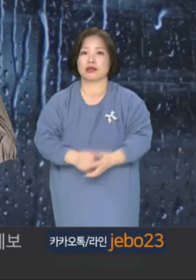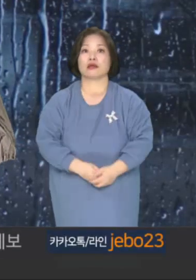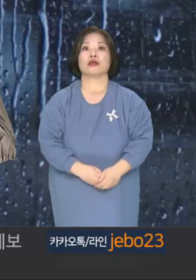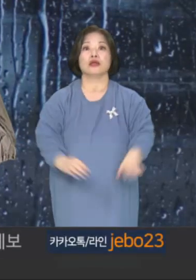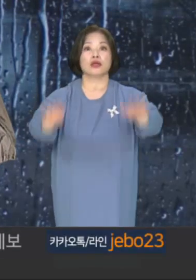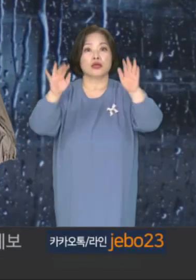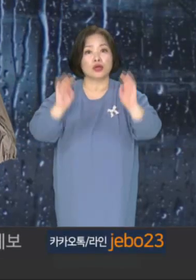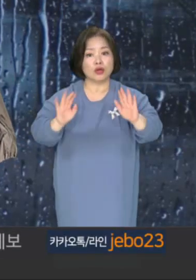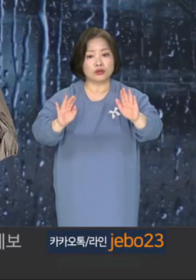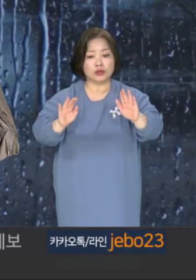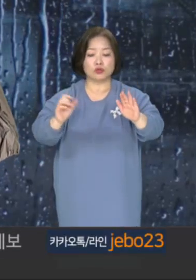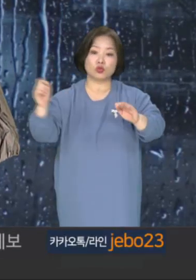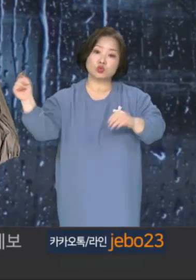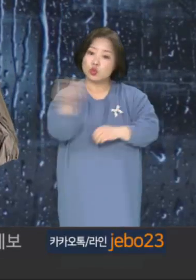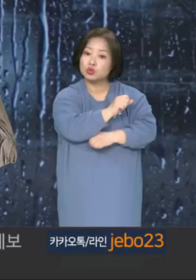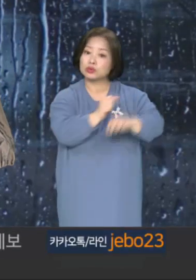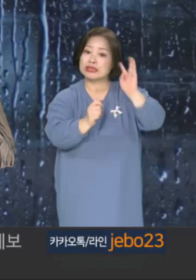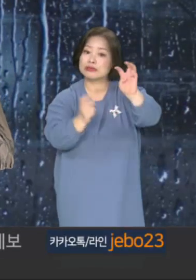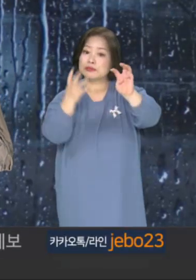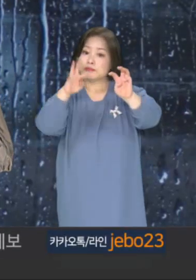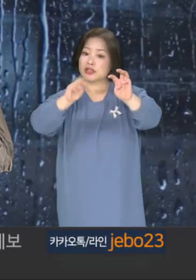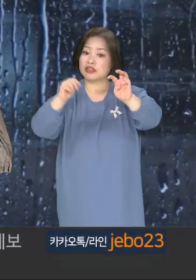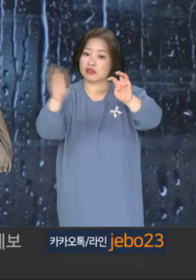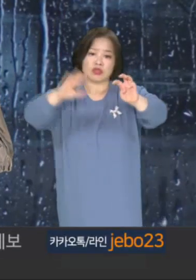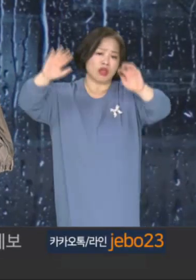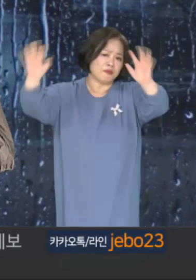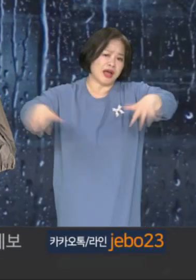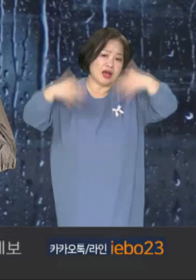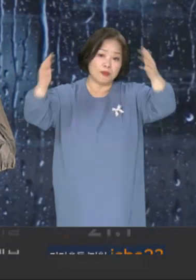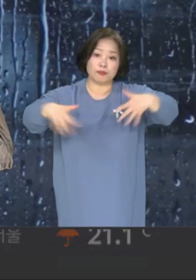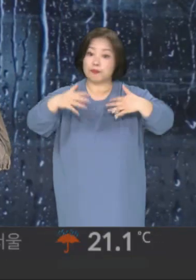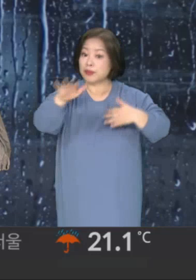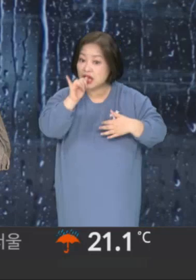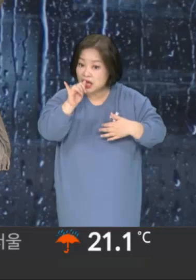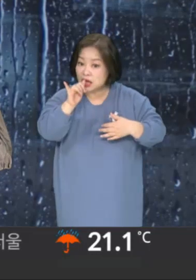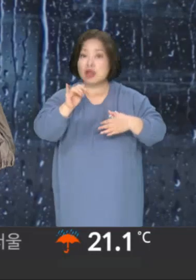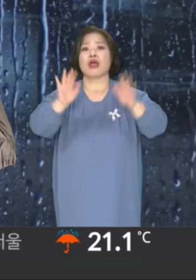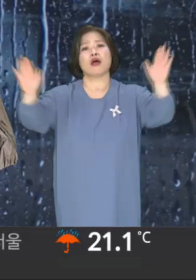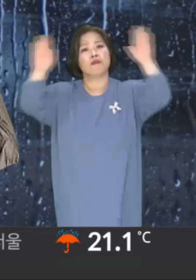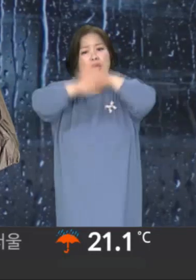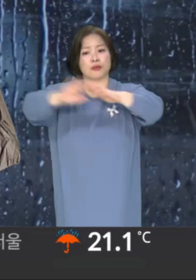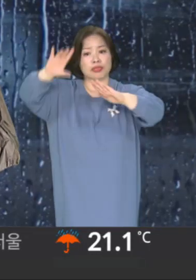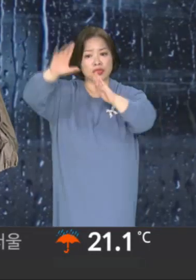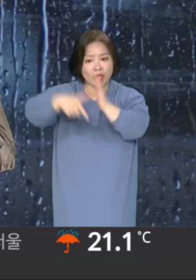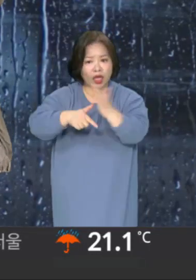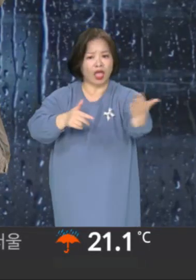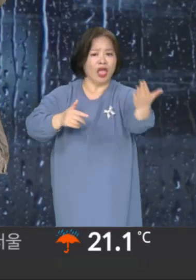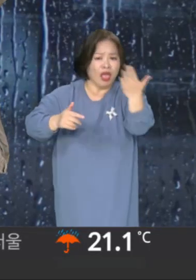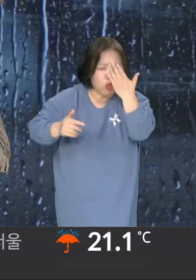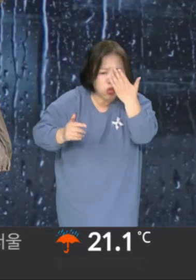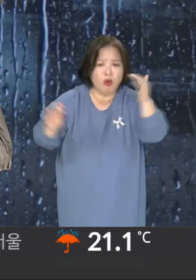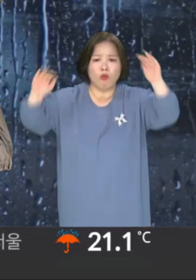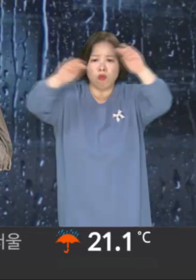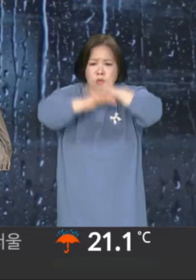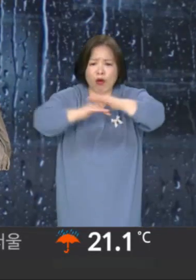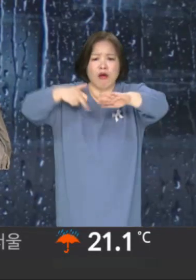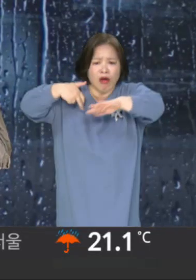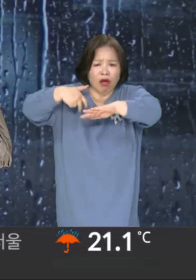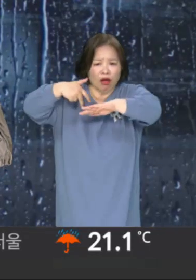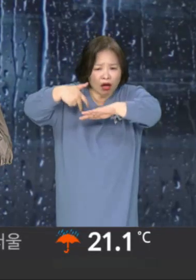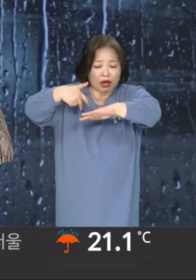쏟아지겠습니다 동시에 초속 30m 안팎의 돌풍까지 불 텐데요 밤이 되면서 지금까지 어둡기 때문에